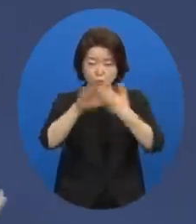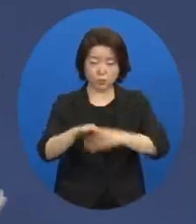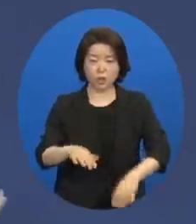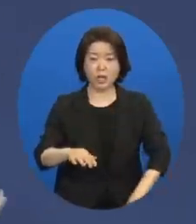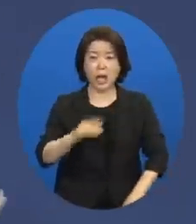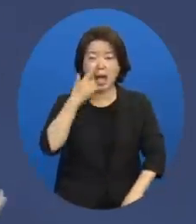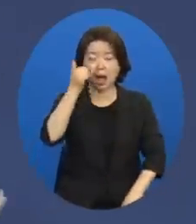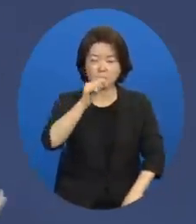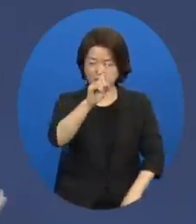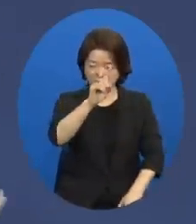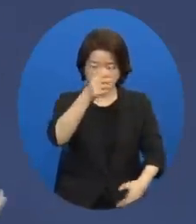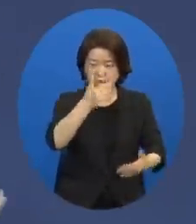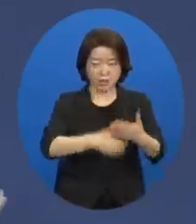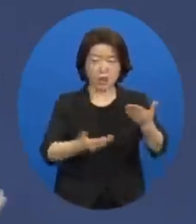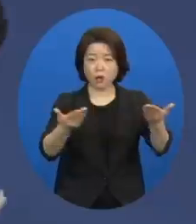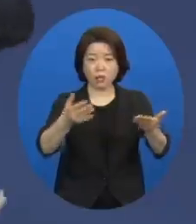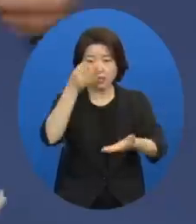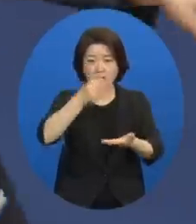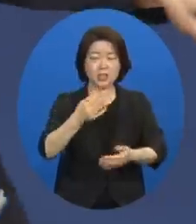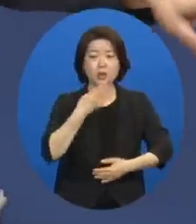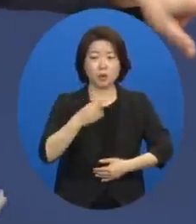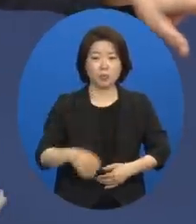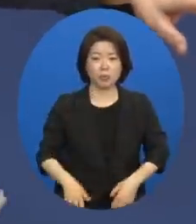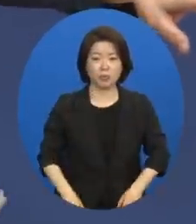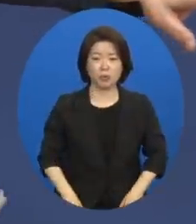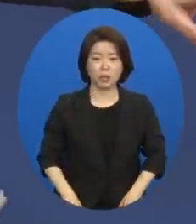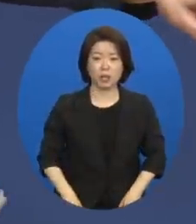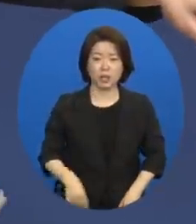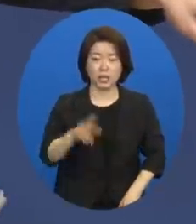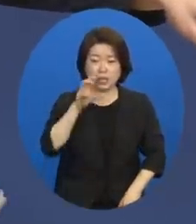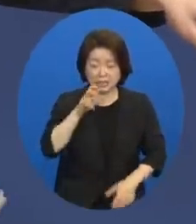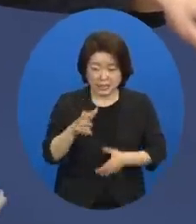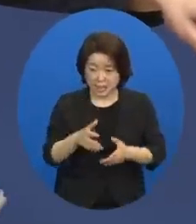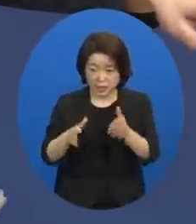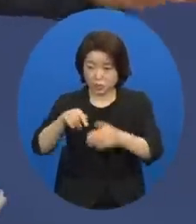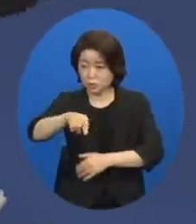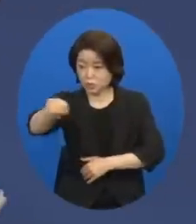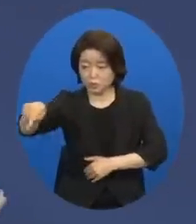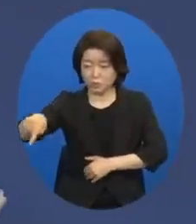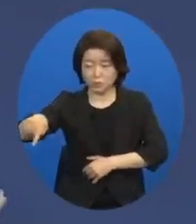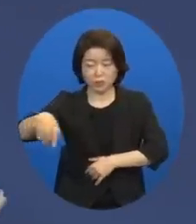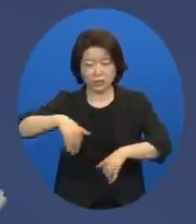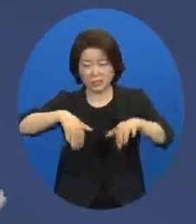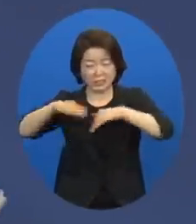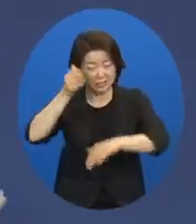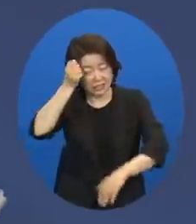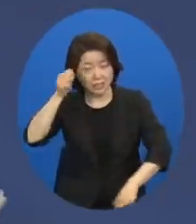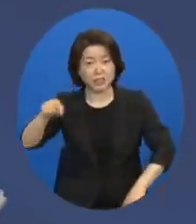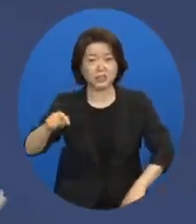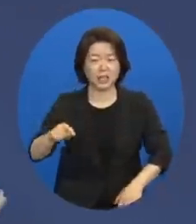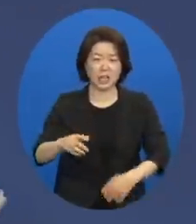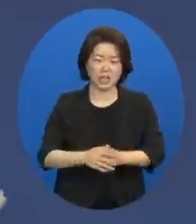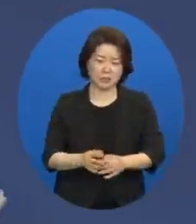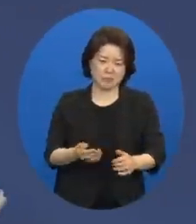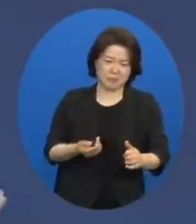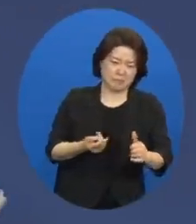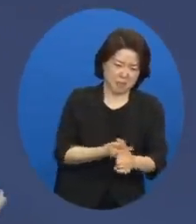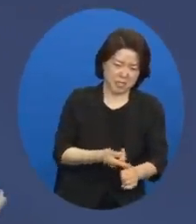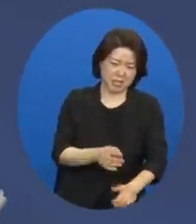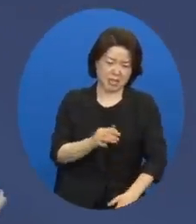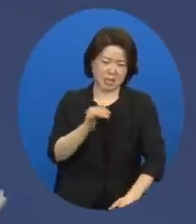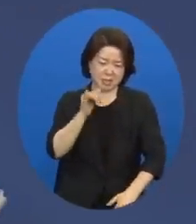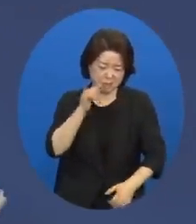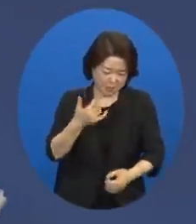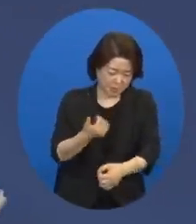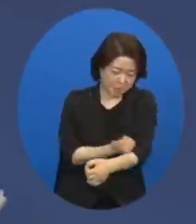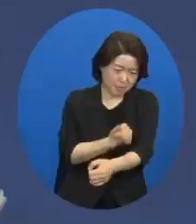남기고 알거지를 만들어 뒷골목 저 주민등록도 없이 사는 사람들 거기 매냥 살인, 마약, 음란,